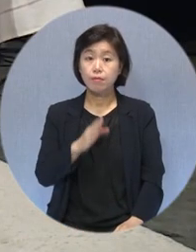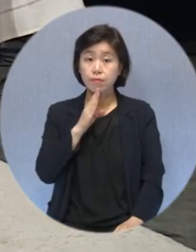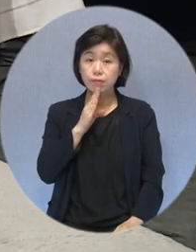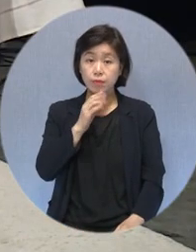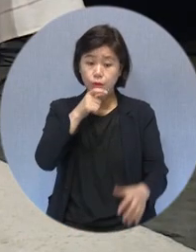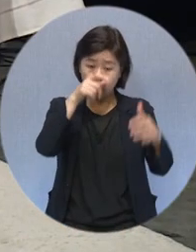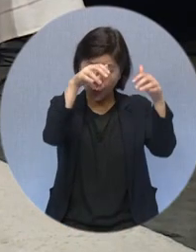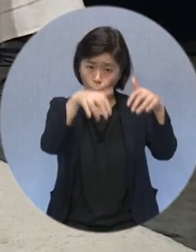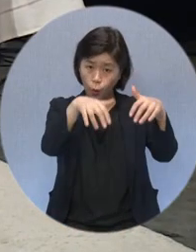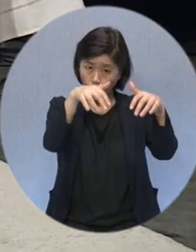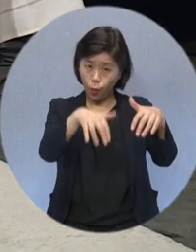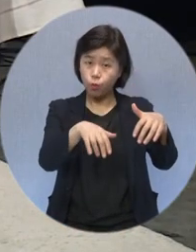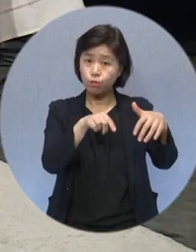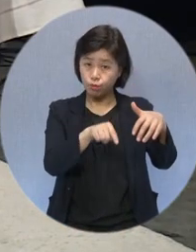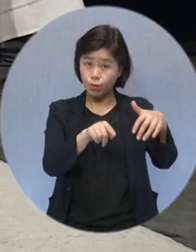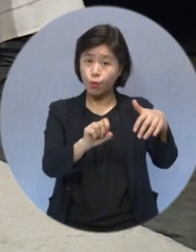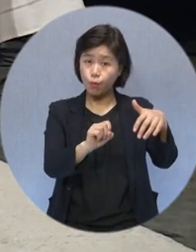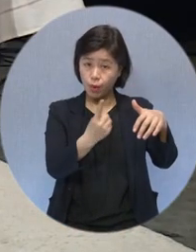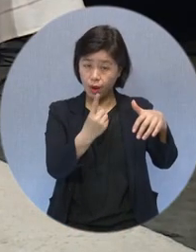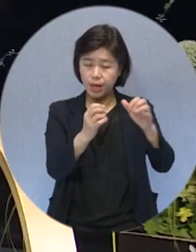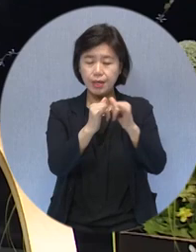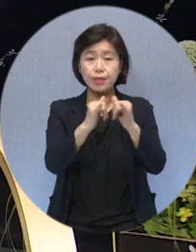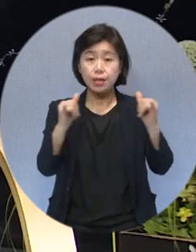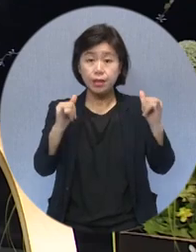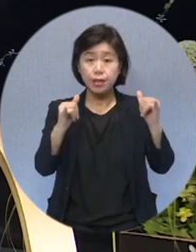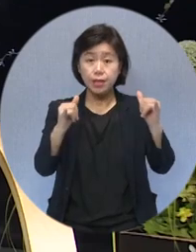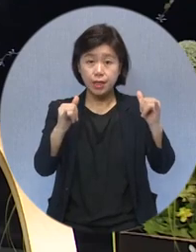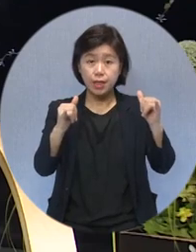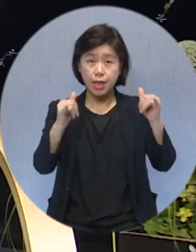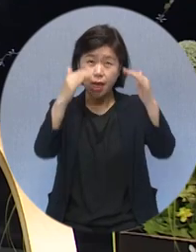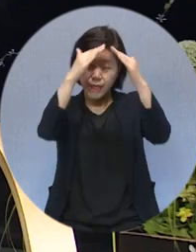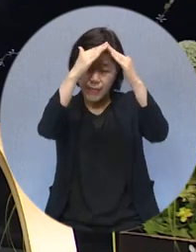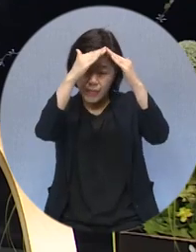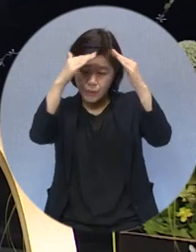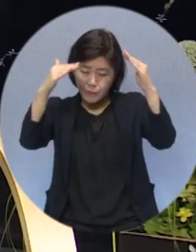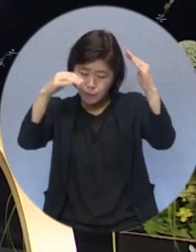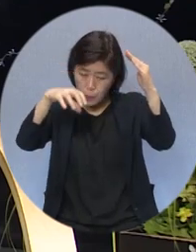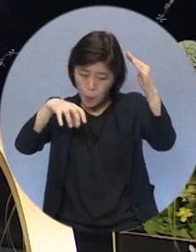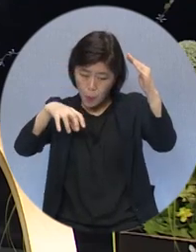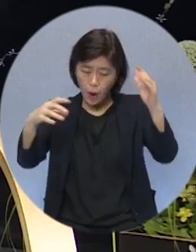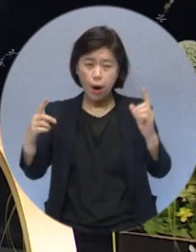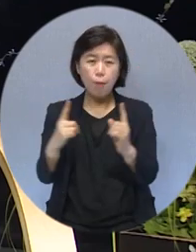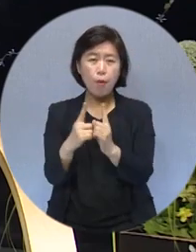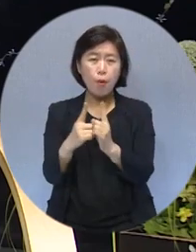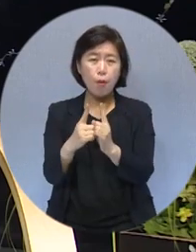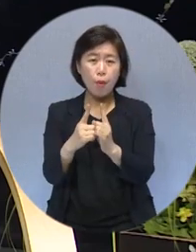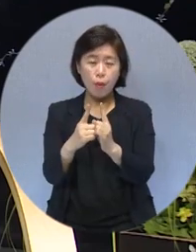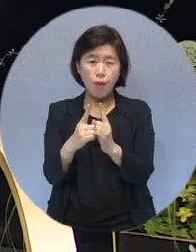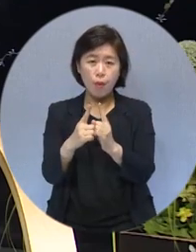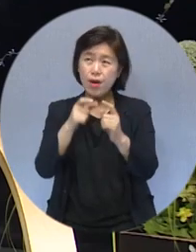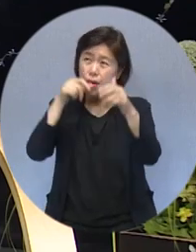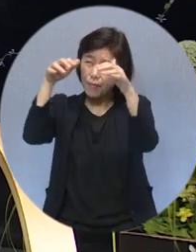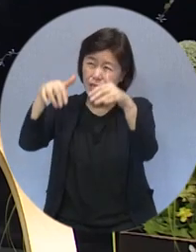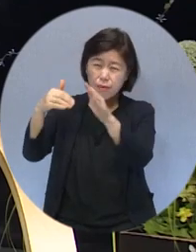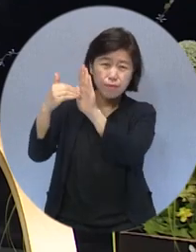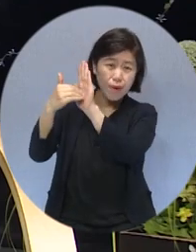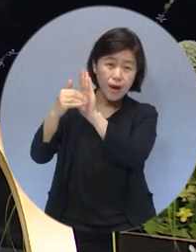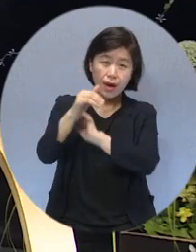소나기가 사람들을 추녀 아래로 우산 아래로 모여들게 하여서 인연이 되게